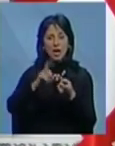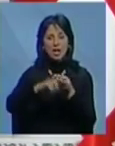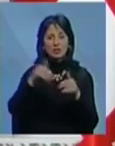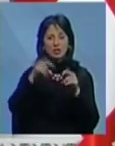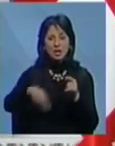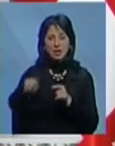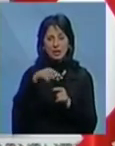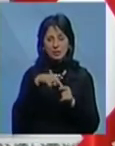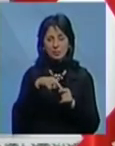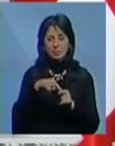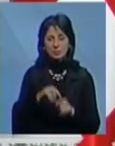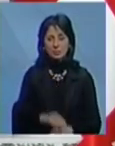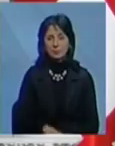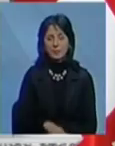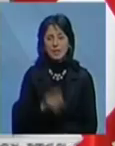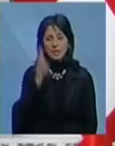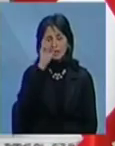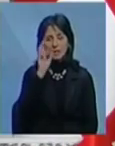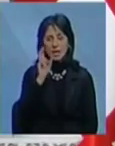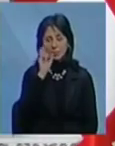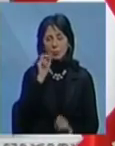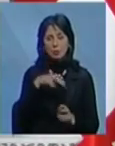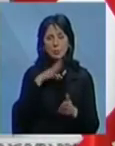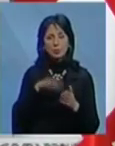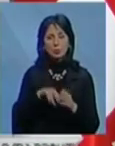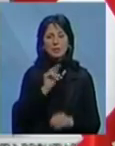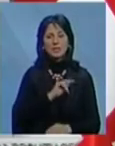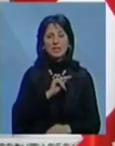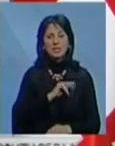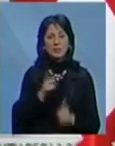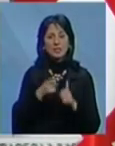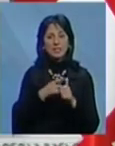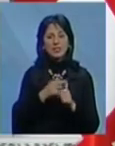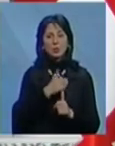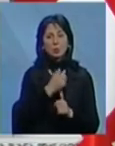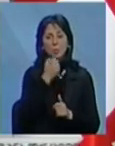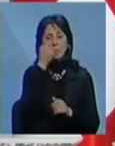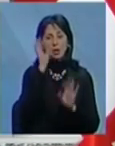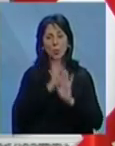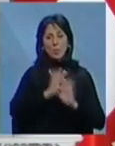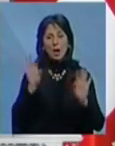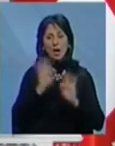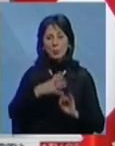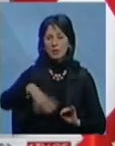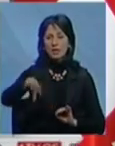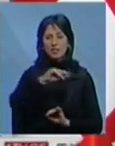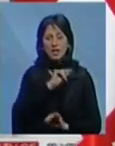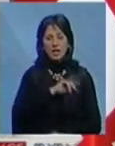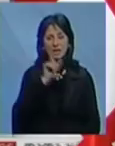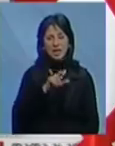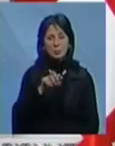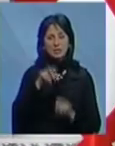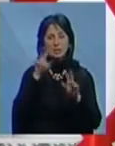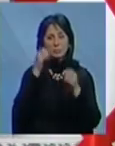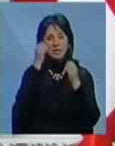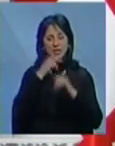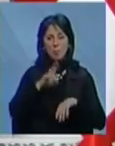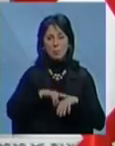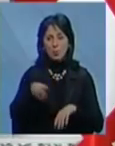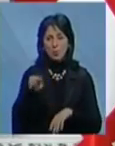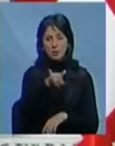კავშირების დადგენის მიზნით. სახელმწიფო უსაფრთხოების სამსახურის სახელით გსურს მადლობა გადავუხადოთ ყველა იმ თანამშრომელს, სპეცრაზმებს